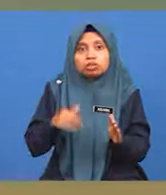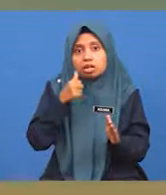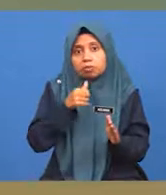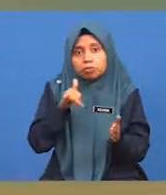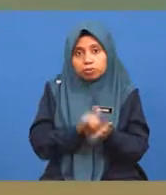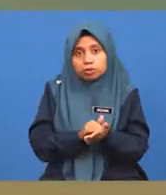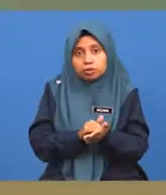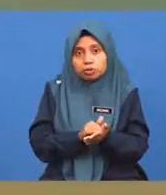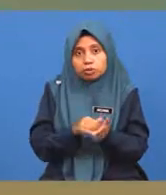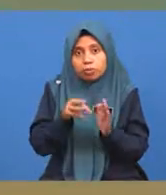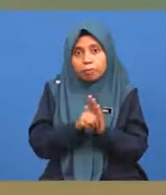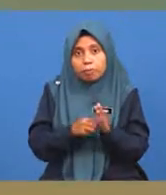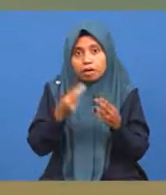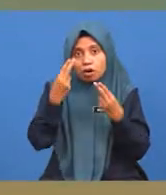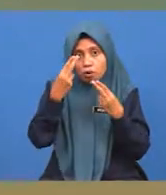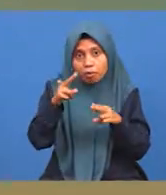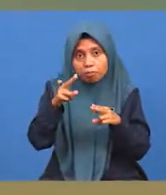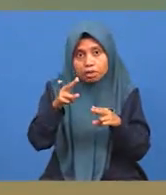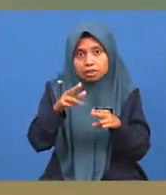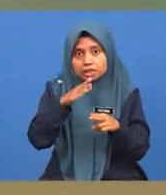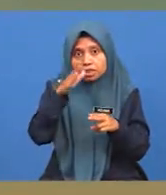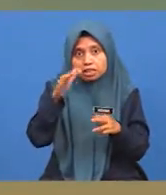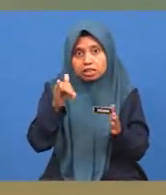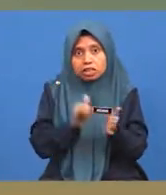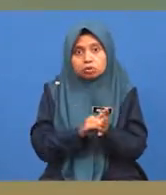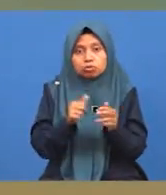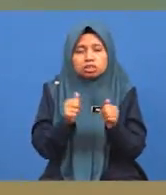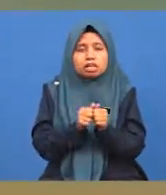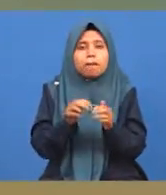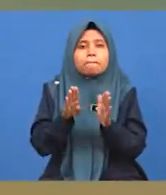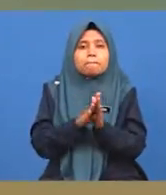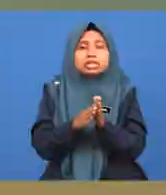itu menghormati neneknya dengan bersalam.